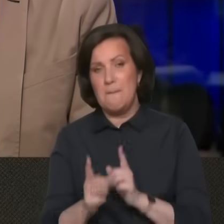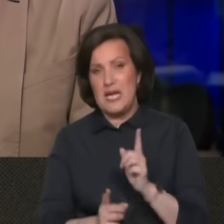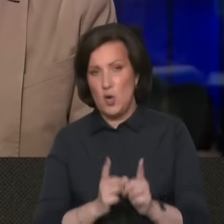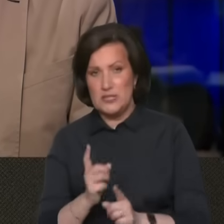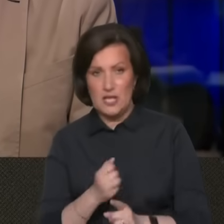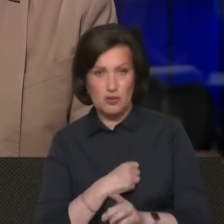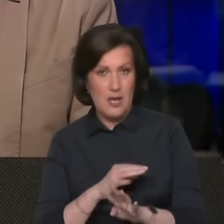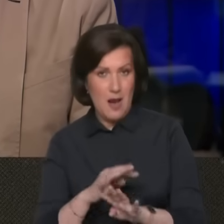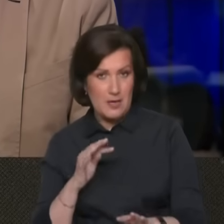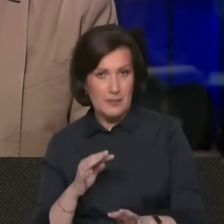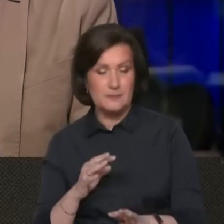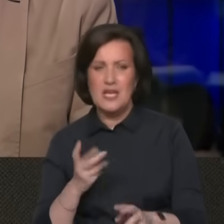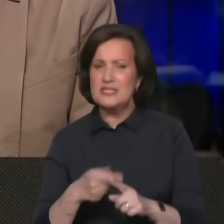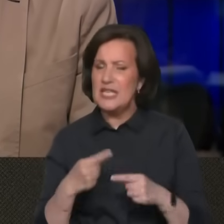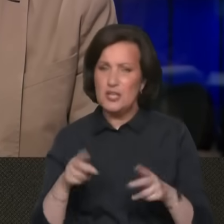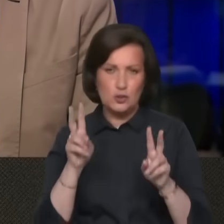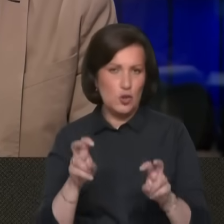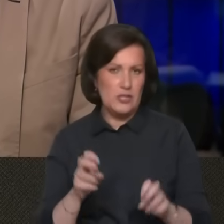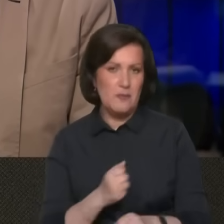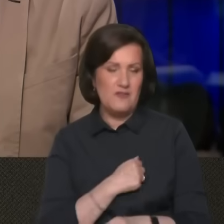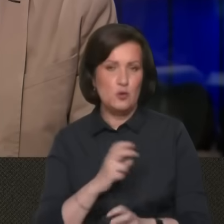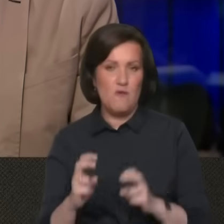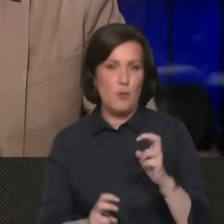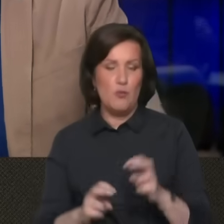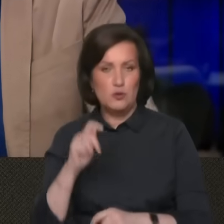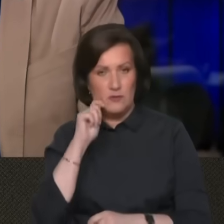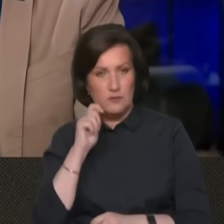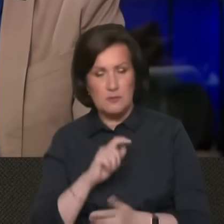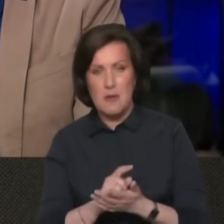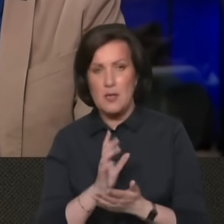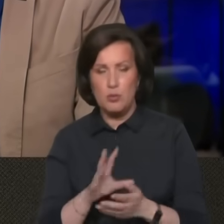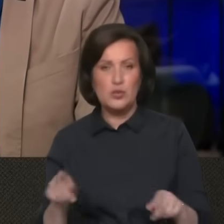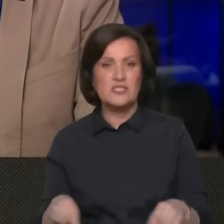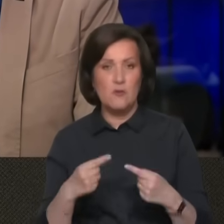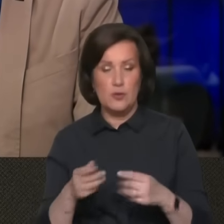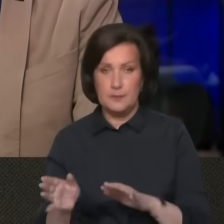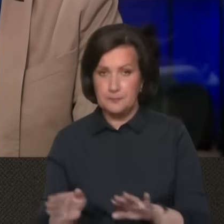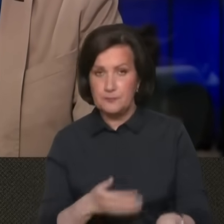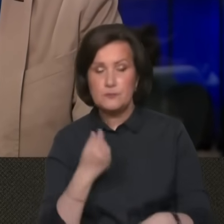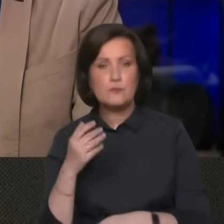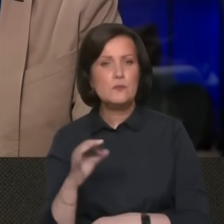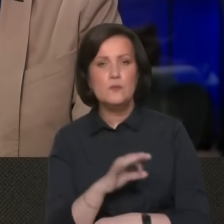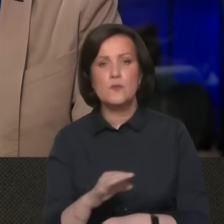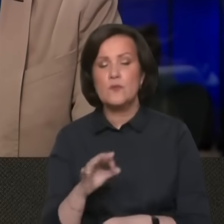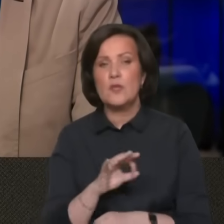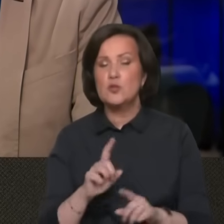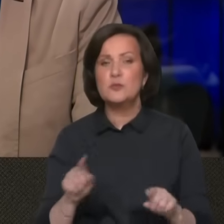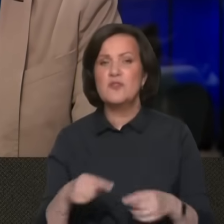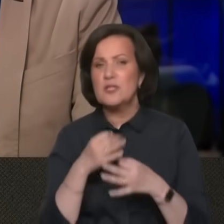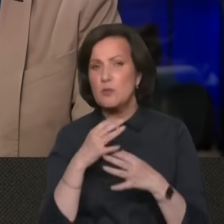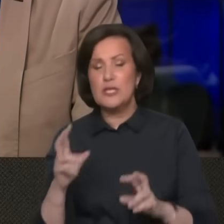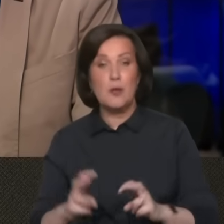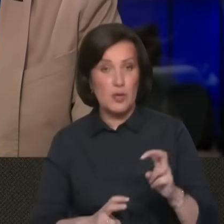переоснащення армії. Це має бути іншого типу військова промисловість в Україні. Вона має бути створена. Далі. Щодо того, щоб створити